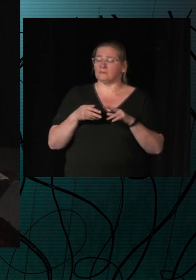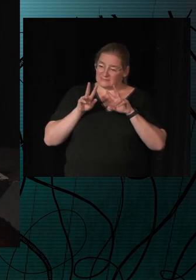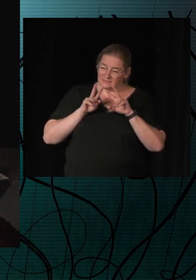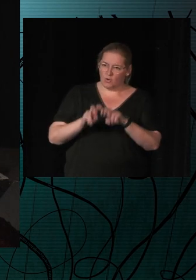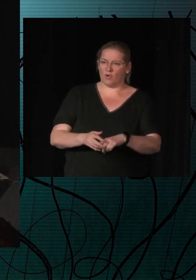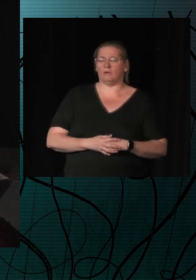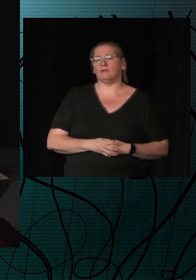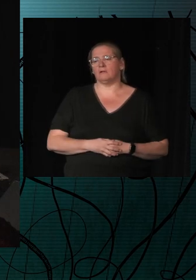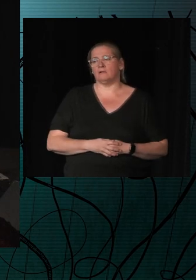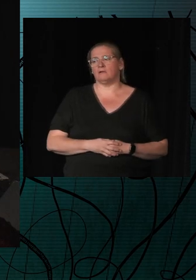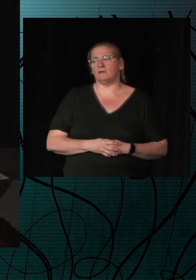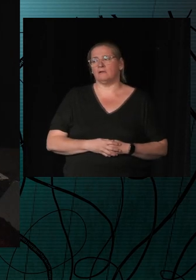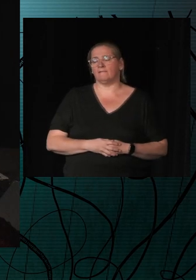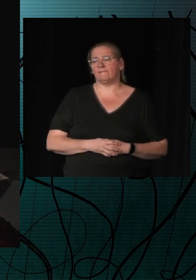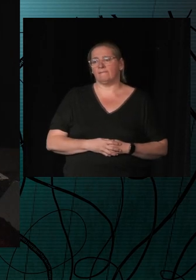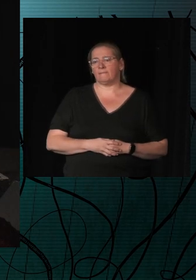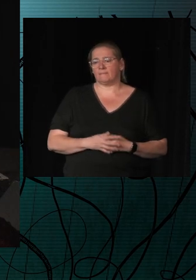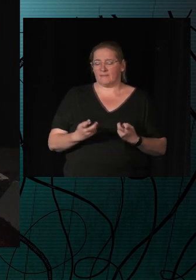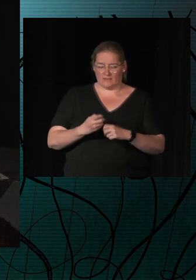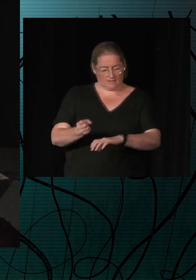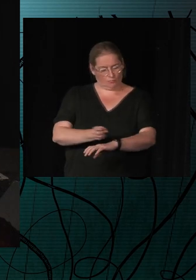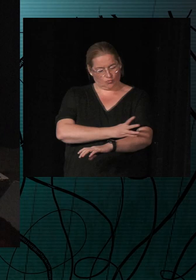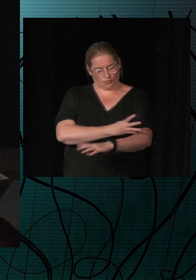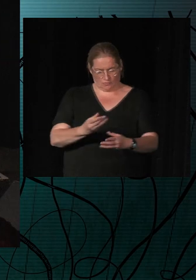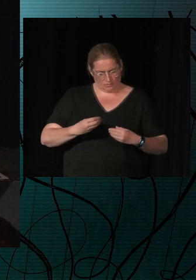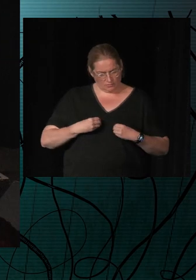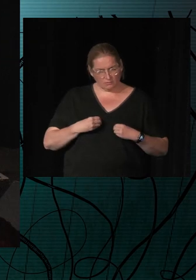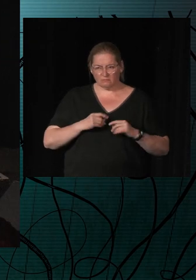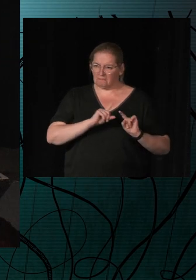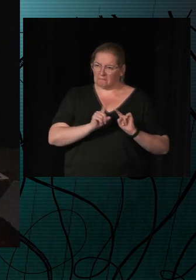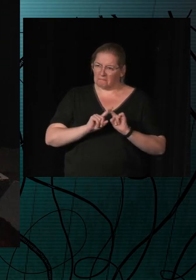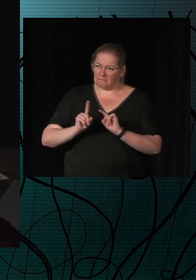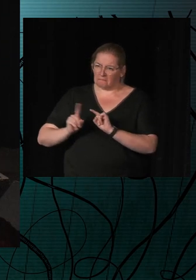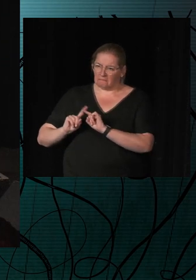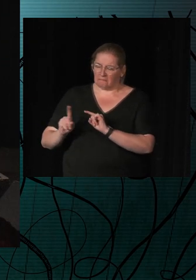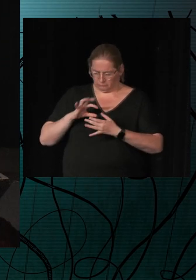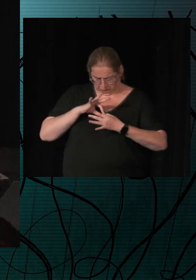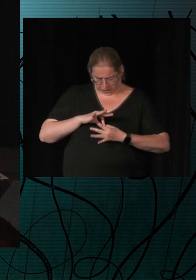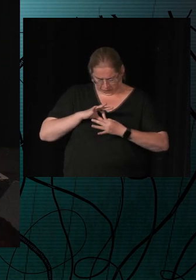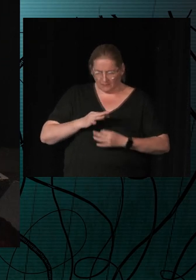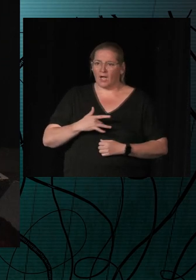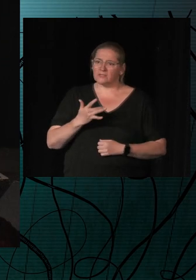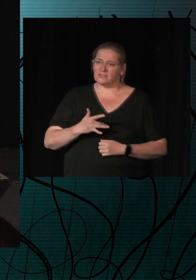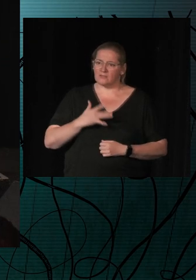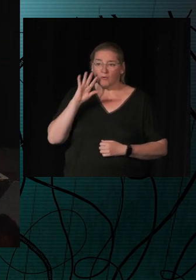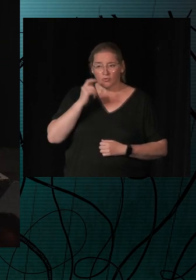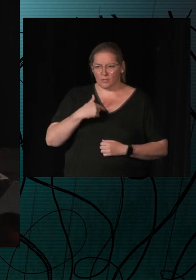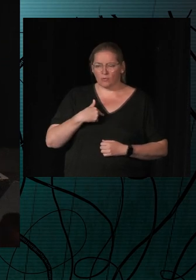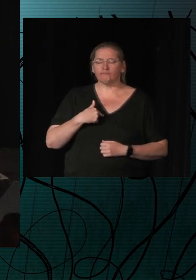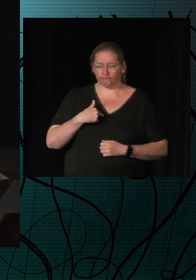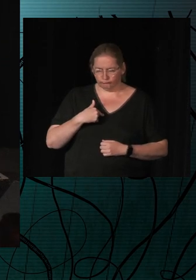général révéler notre rapport à une à une émotion un peu différent donc donc oui moi je suis je suis complètement